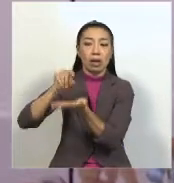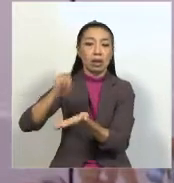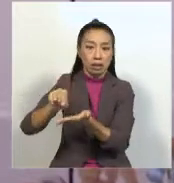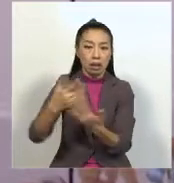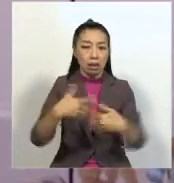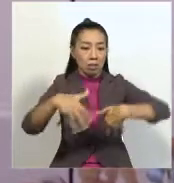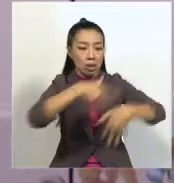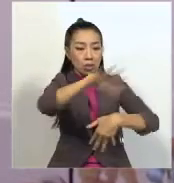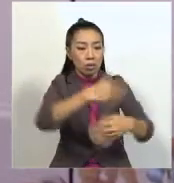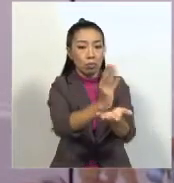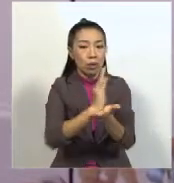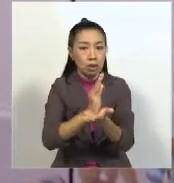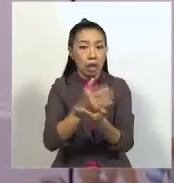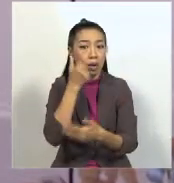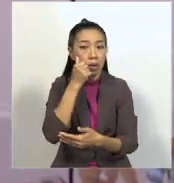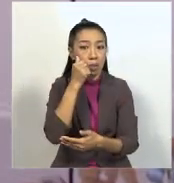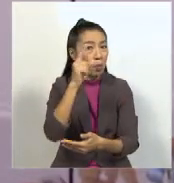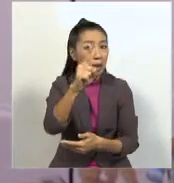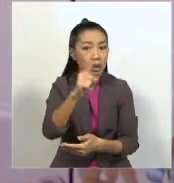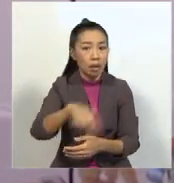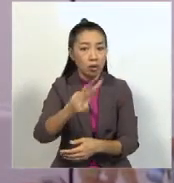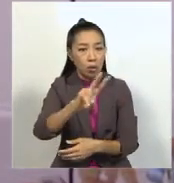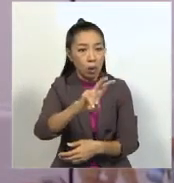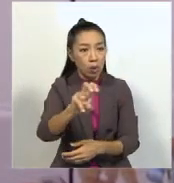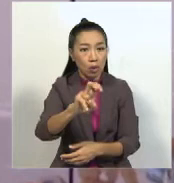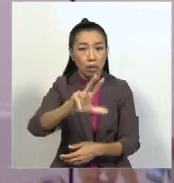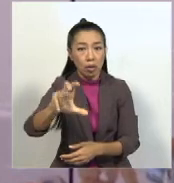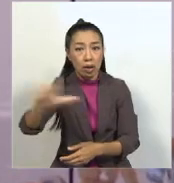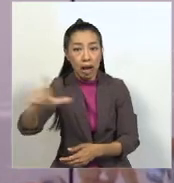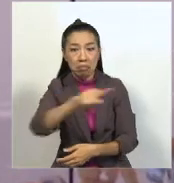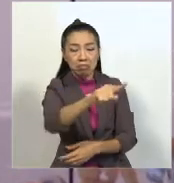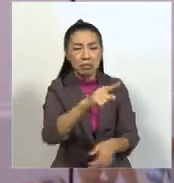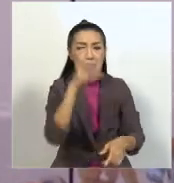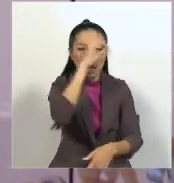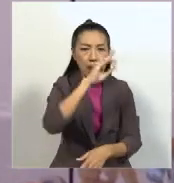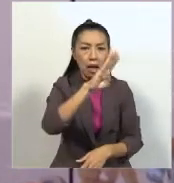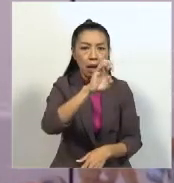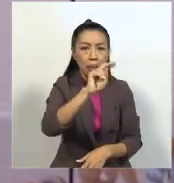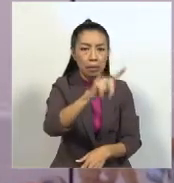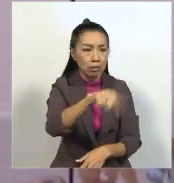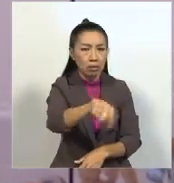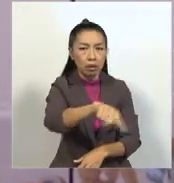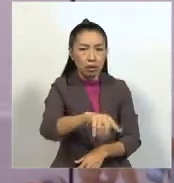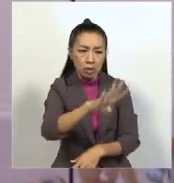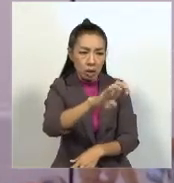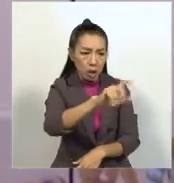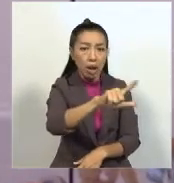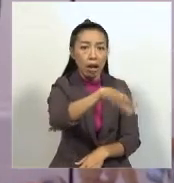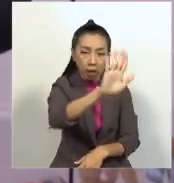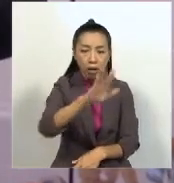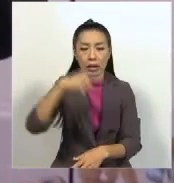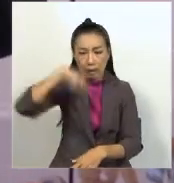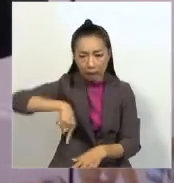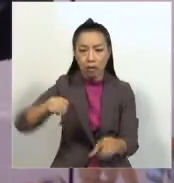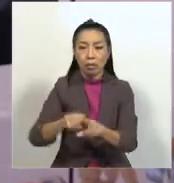นาดนี้บริจาคคืนเดียว200-300นะคุณบินก็ได้มาหลายร้อยอยู่เหมือนกันเขาก็ไปทำของเขาก็ว่าไปรัฐบาลก็ทำของรัฐบาลเพราะบาลต้องเก็บเ